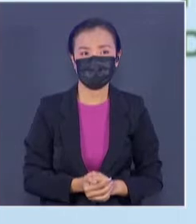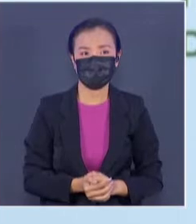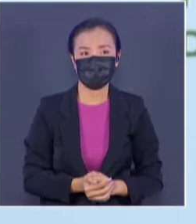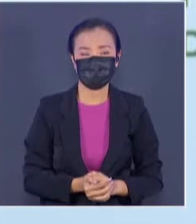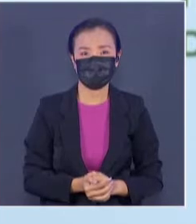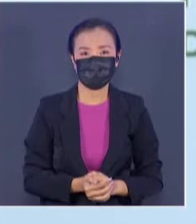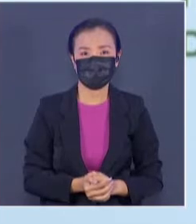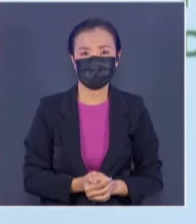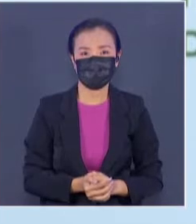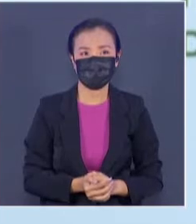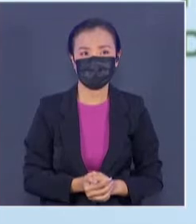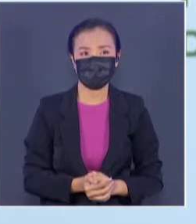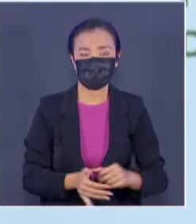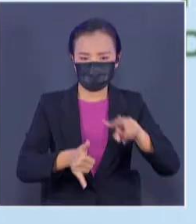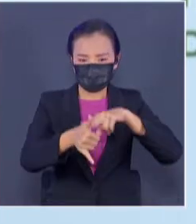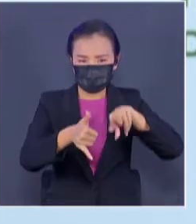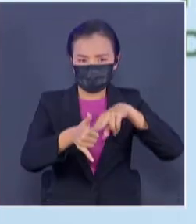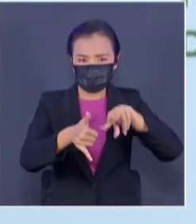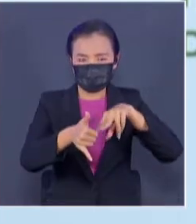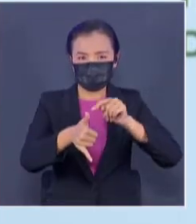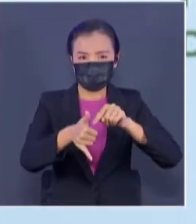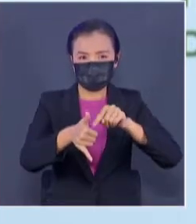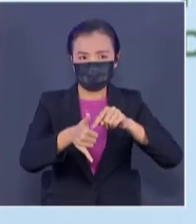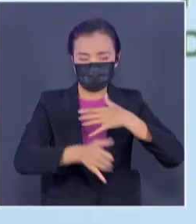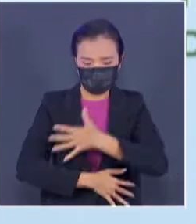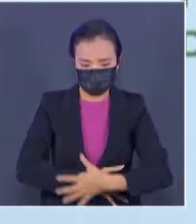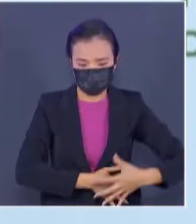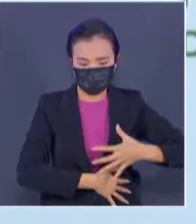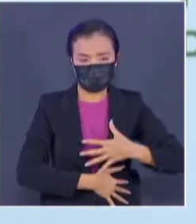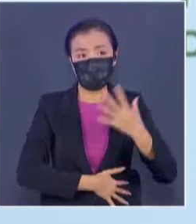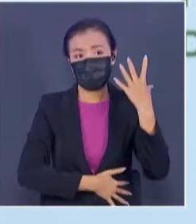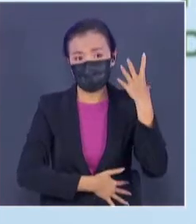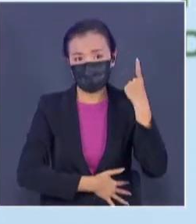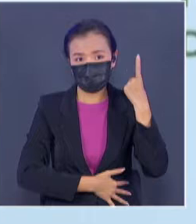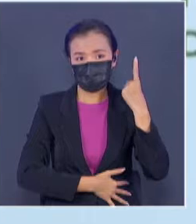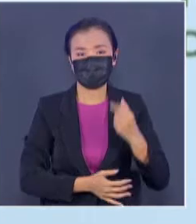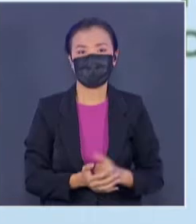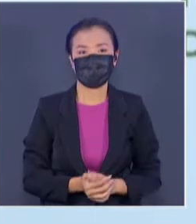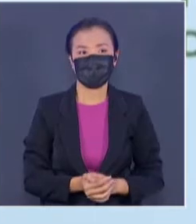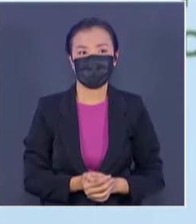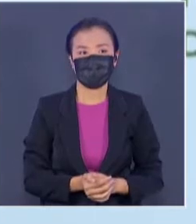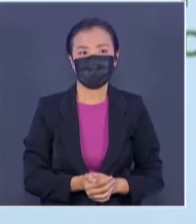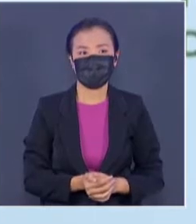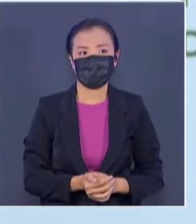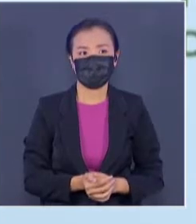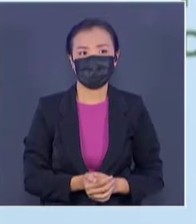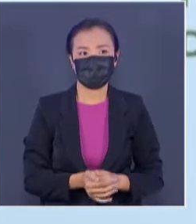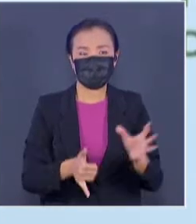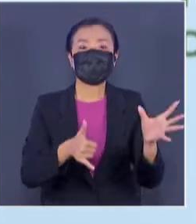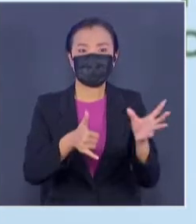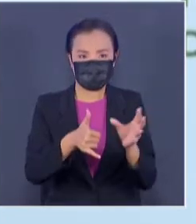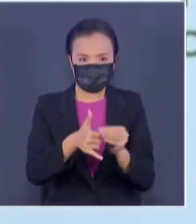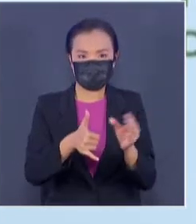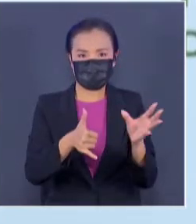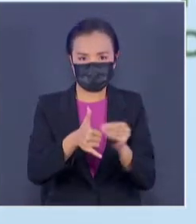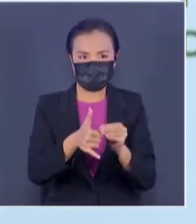ของเซควันซิ่งคือตรวจนะพันธุกรรมทั้งตัวเนี่ยออกแล้วนะออกมาเมื่อวานเนี่ยนะครับก็ยืนยันยืนยัน